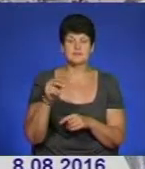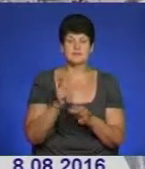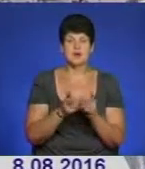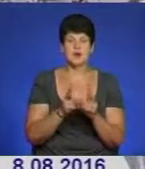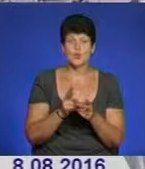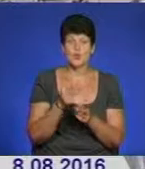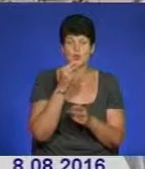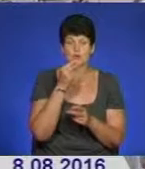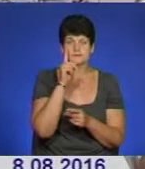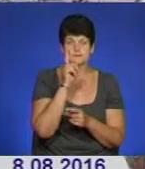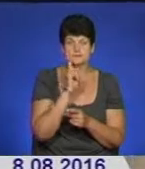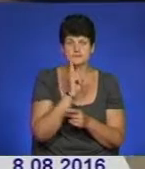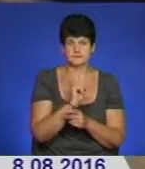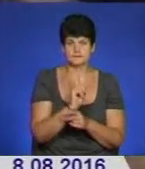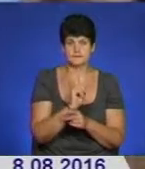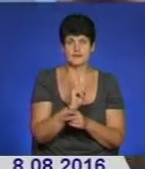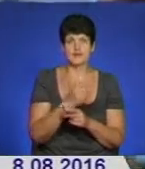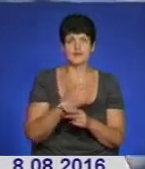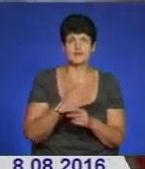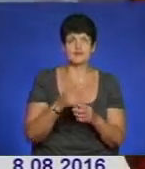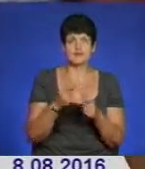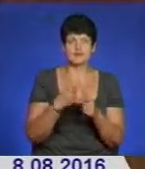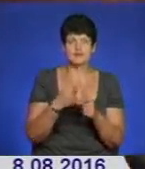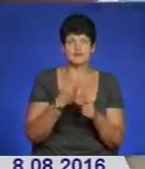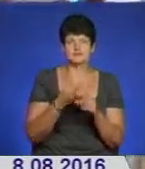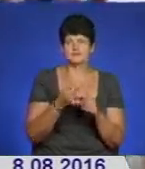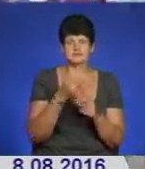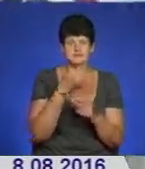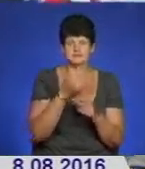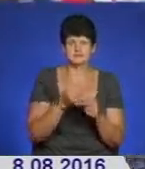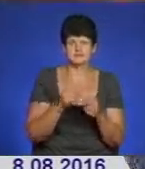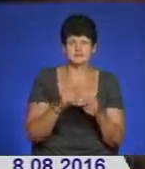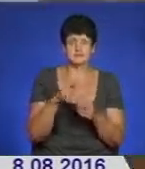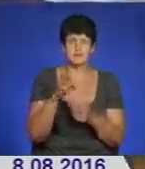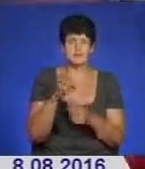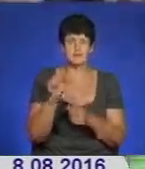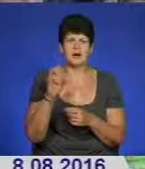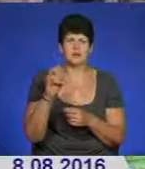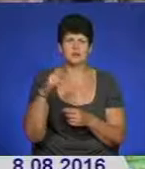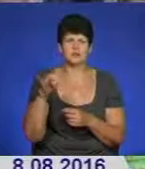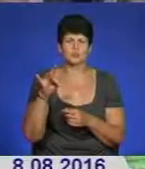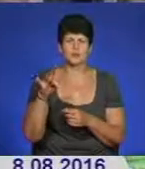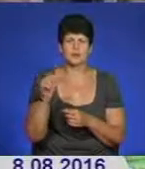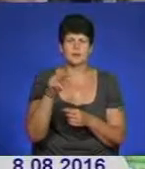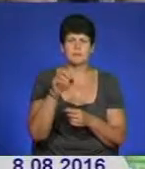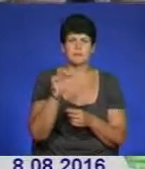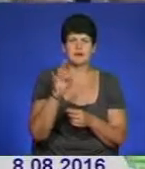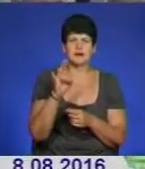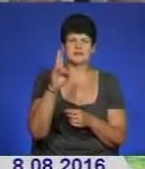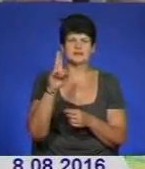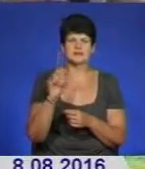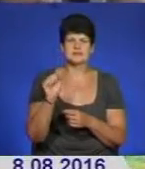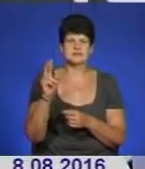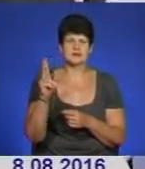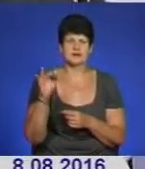просто смачно і доволі ситно. Назви страв нерідко вимовити складно. Бандурики, панцаки, бабки, грулі з фирканим